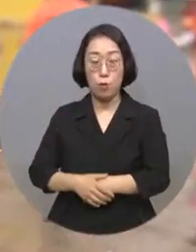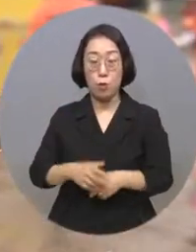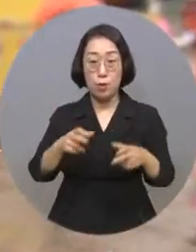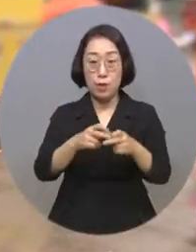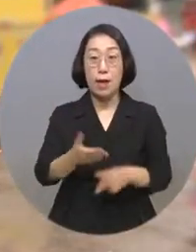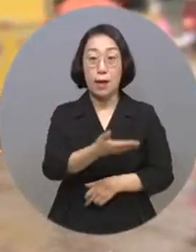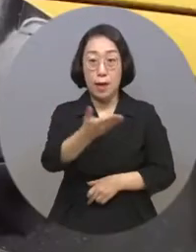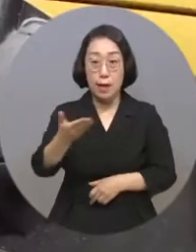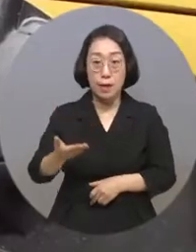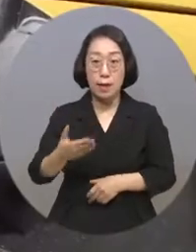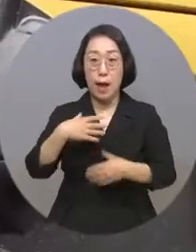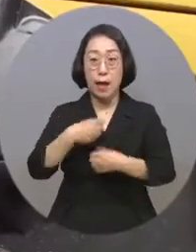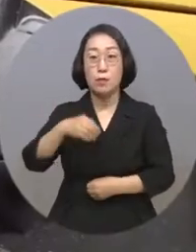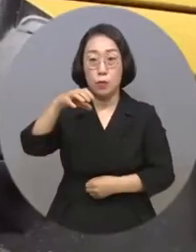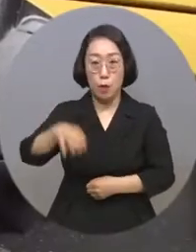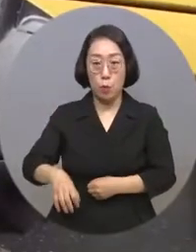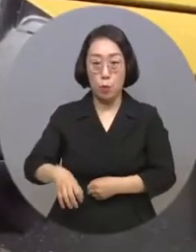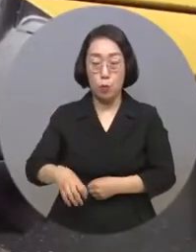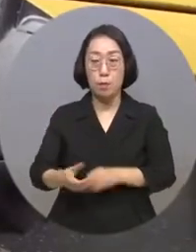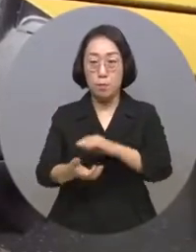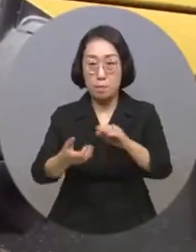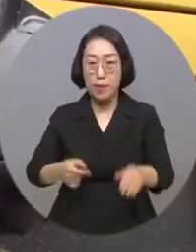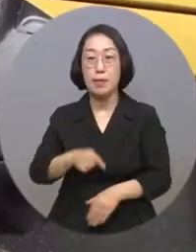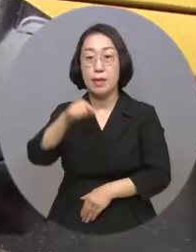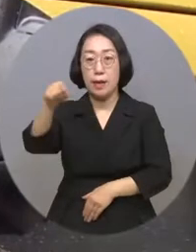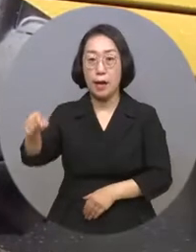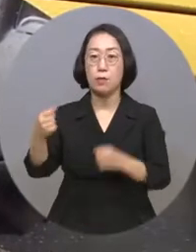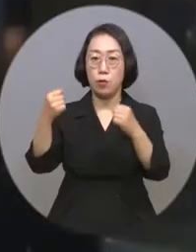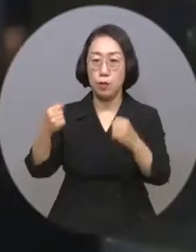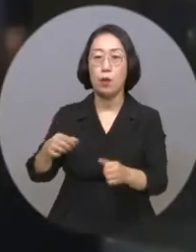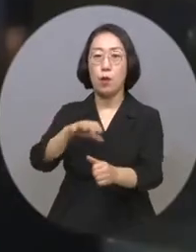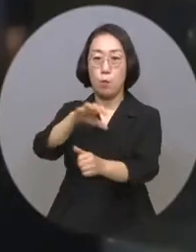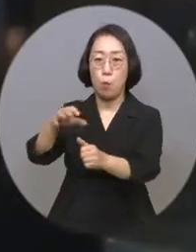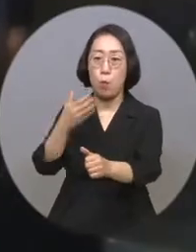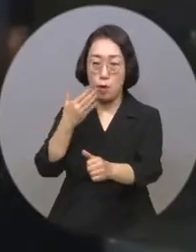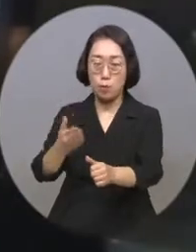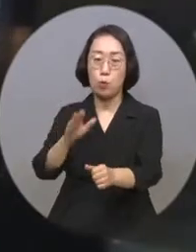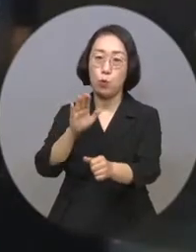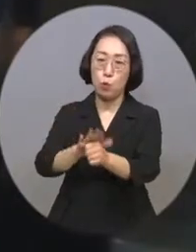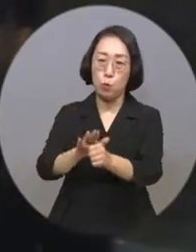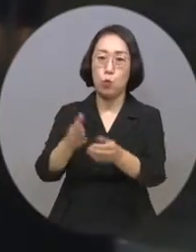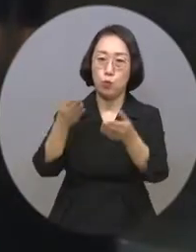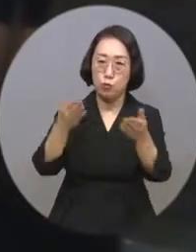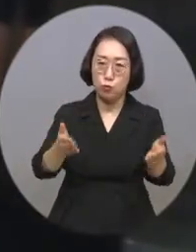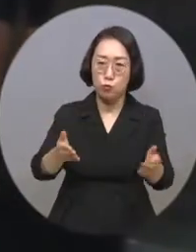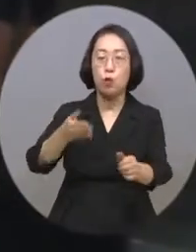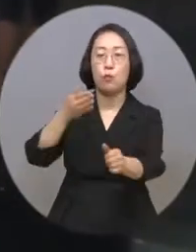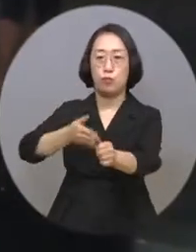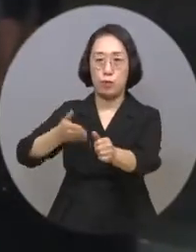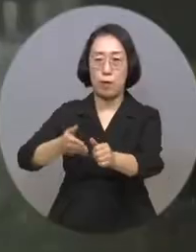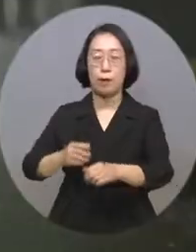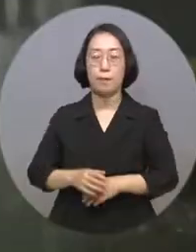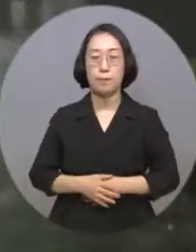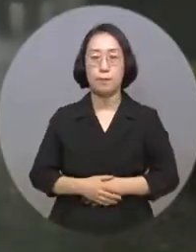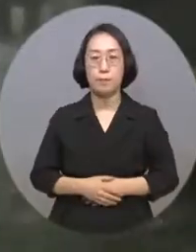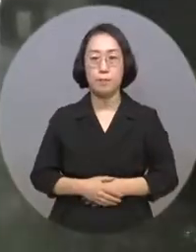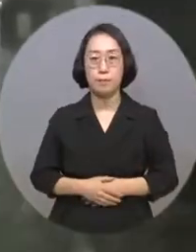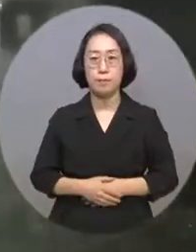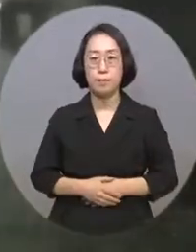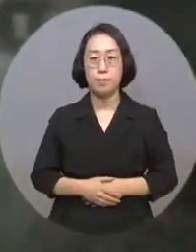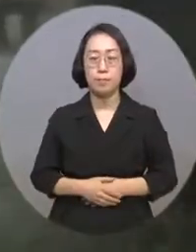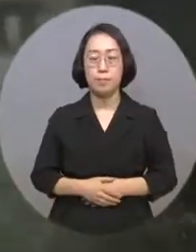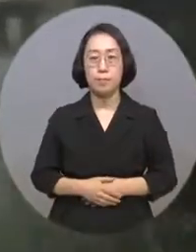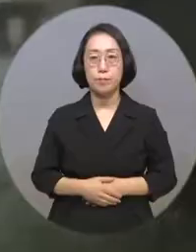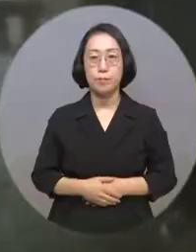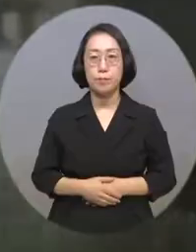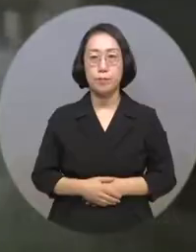안전한 대피 장소로 제때 또는 사전에 대피할 수 있도록 필요한 조치를 취해줄 것을 요청했습니다. 복지TV